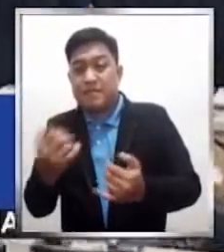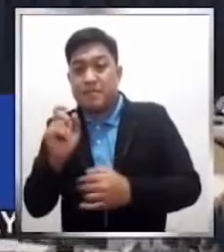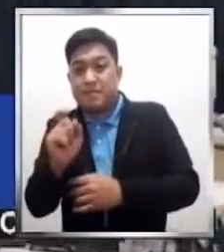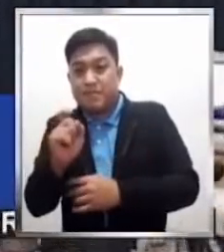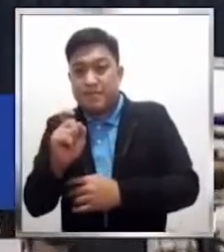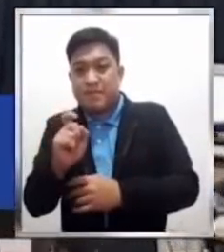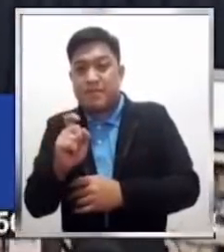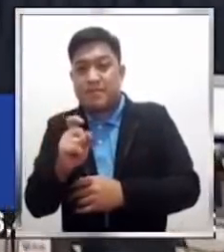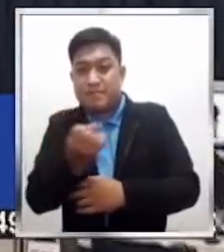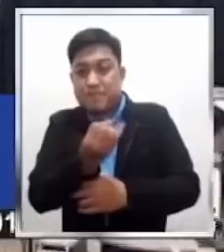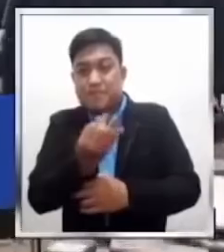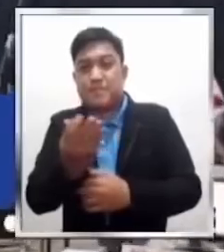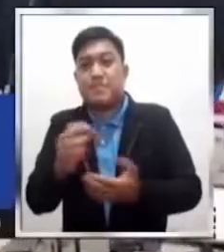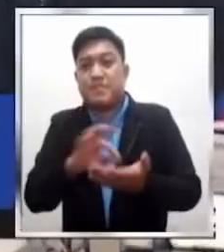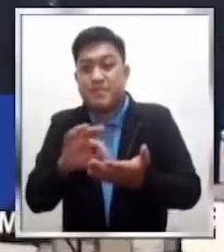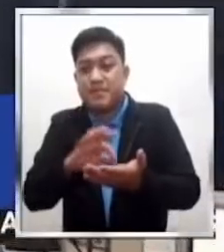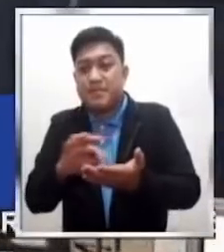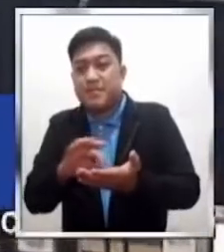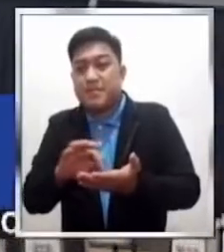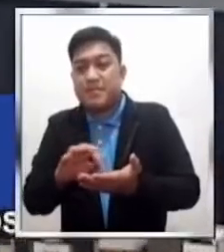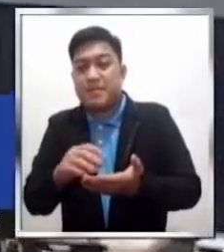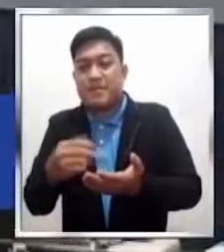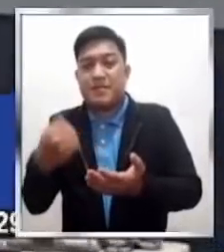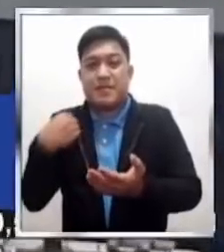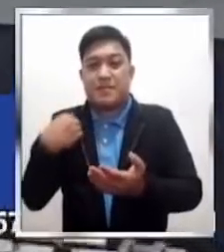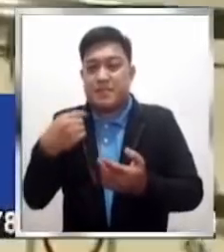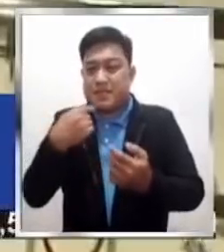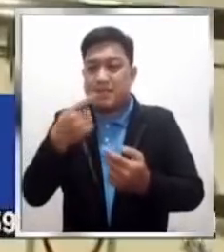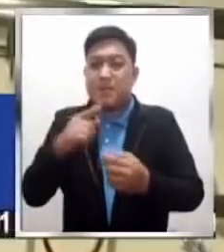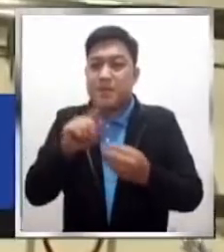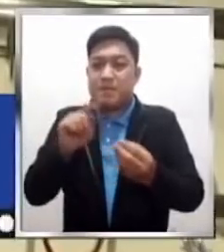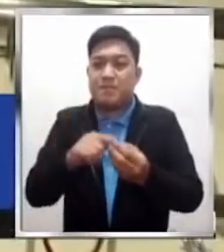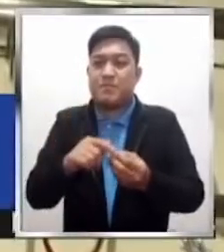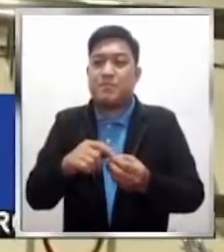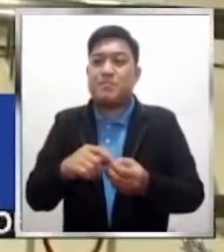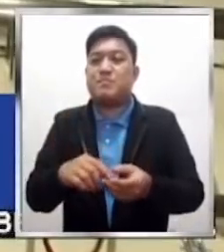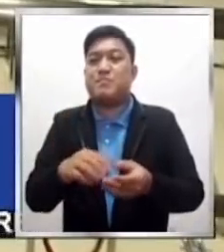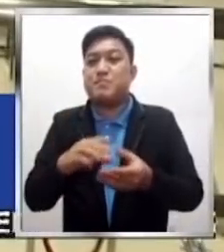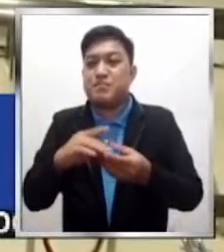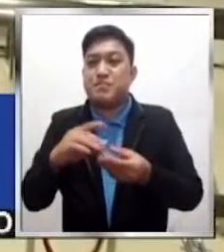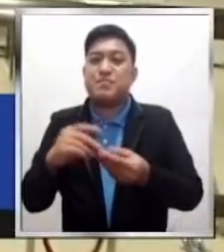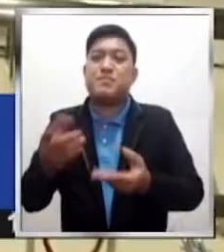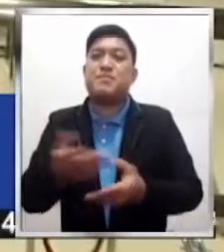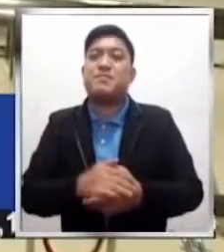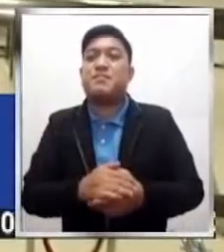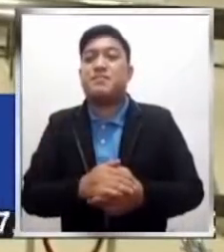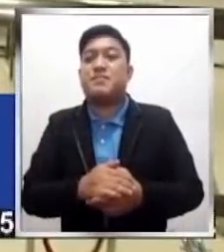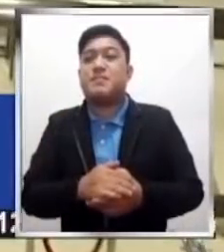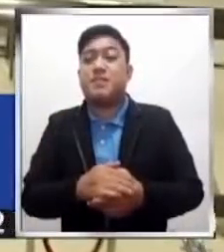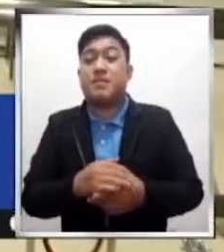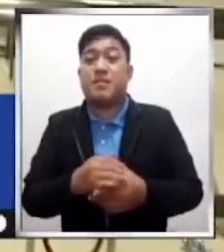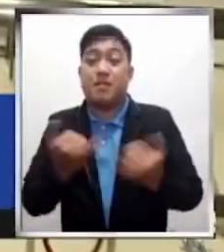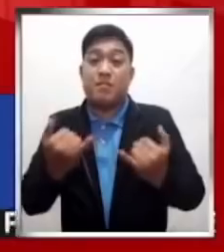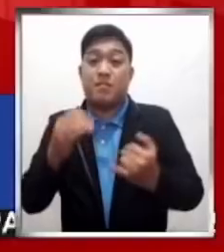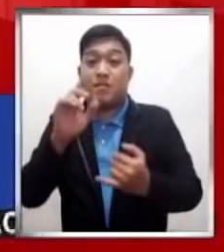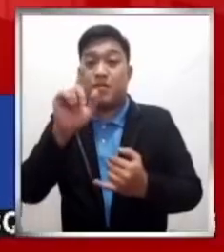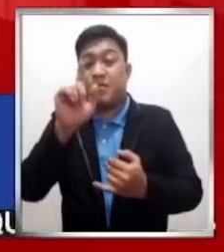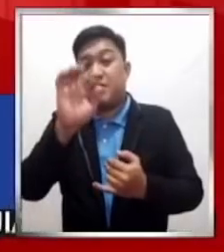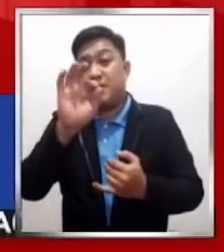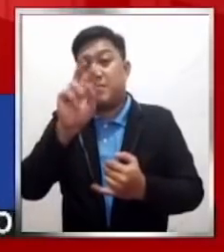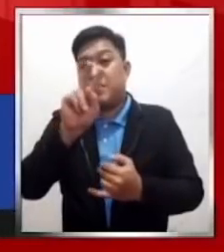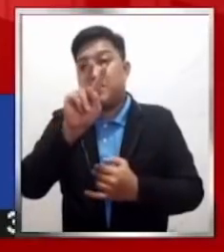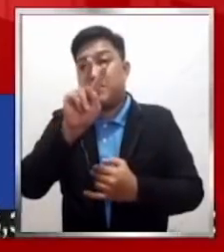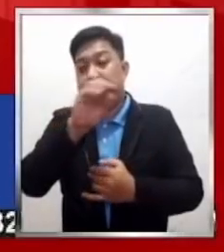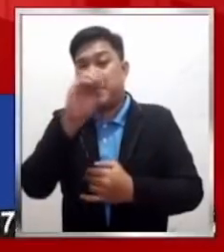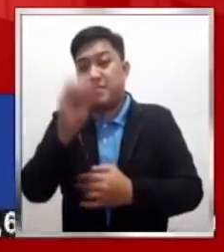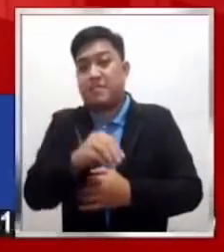ng statement ang PPCRV kaugnay dito. So sa ngayon, Jamie, 92% na yung natatali unofficially